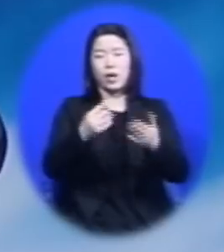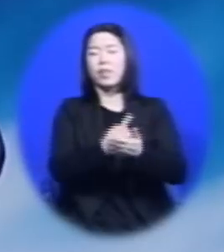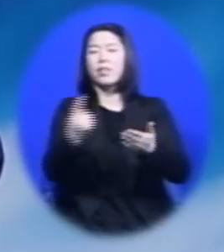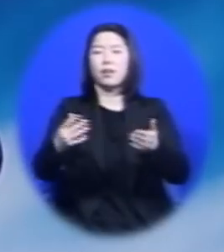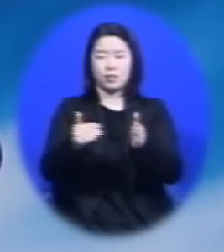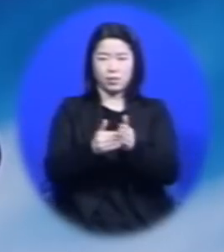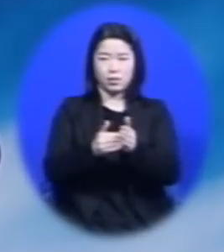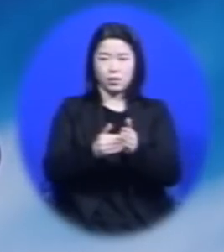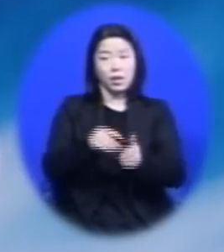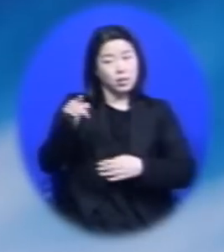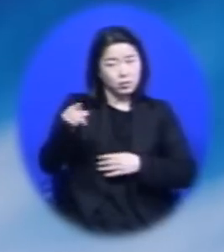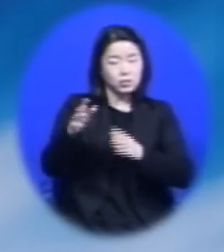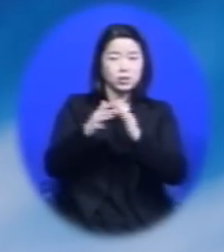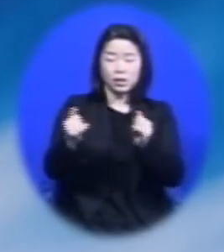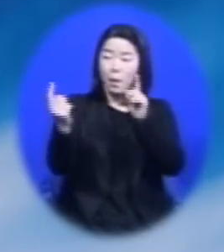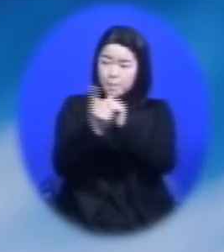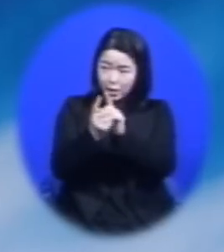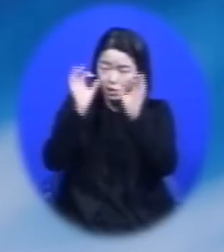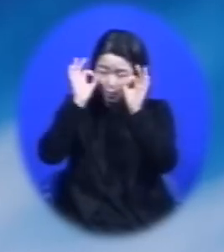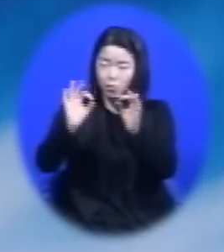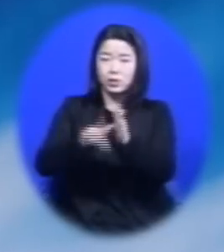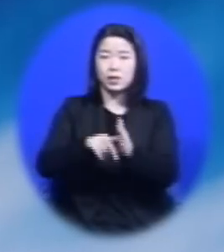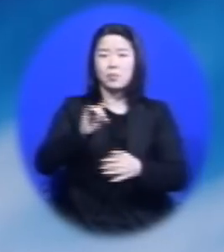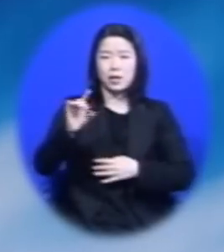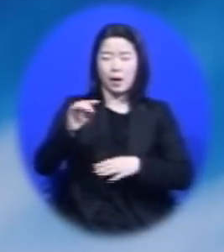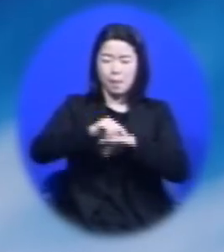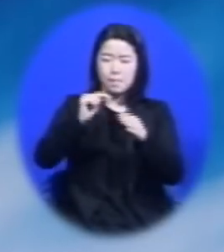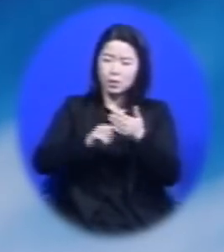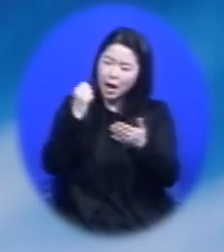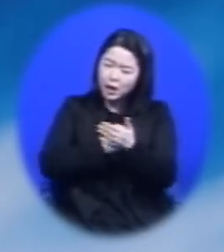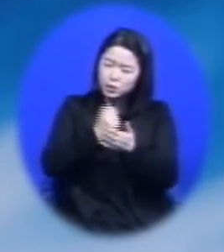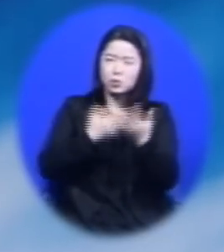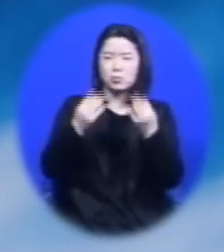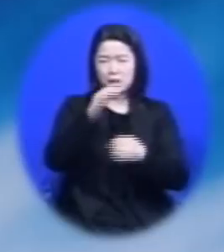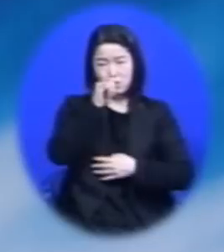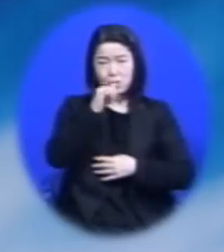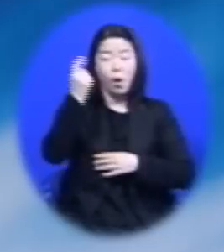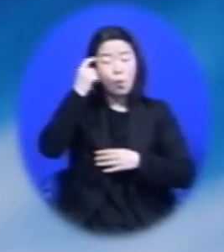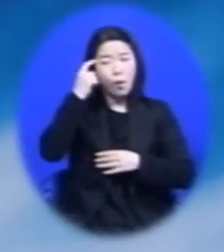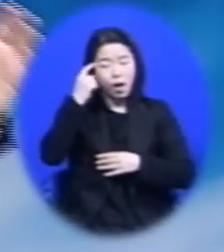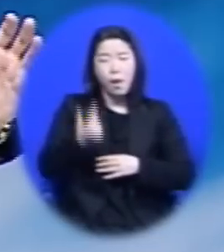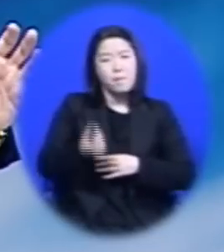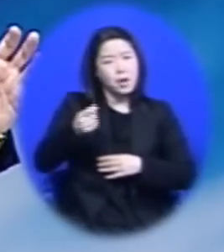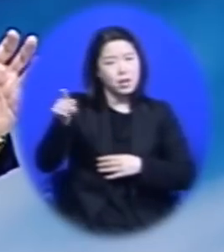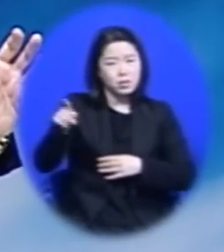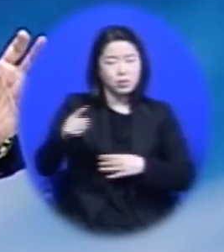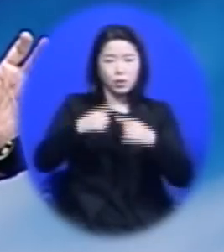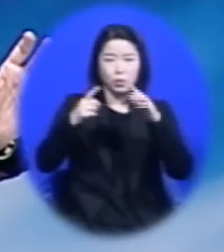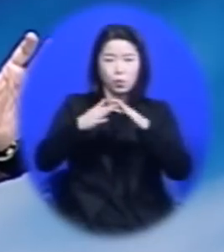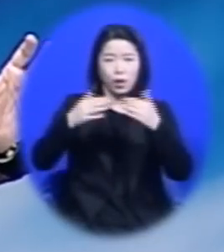그들을 만나 볼 때마다 마음에 너무 아쉬움이 있습니다 왜 일찍 저렇게 교회를